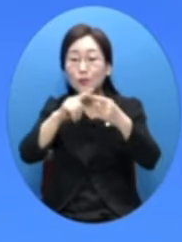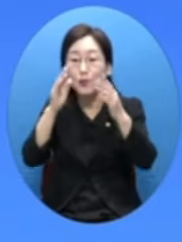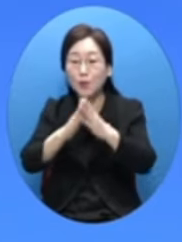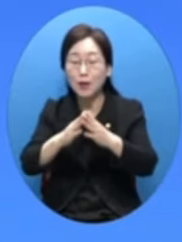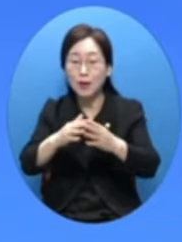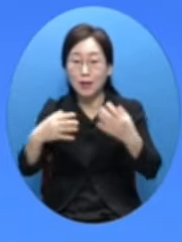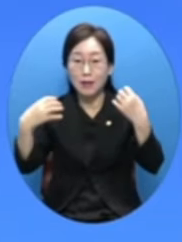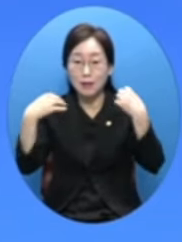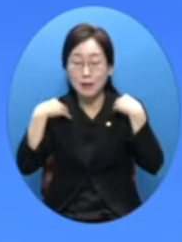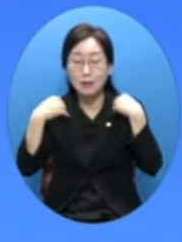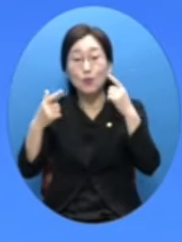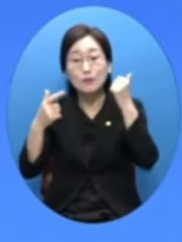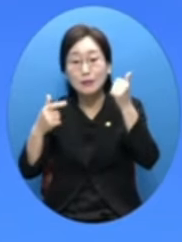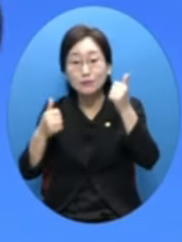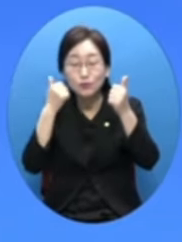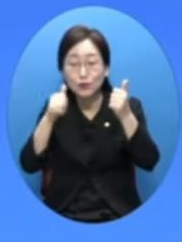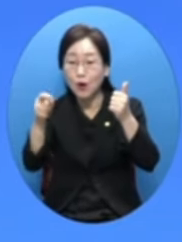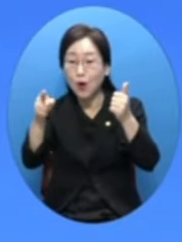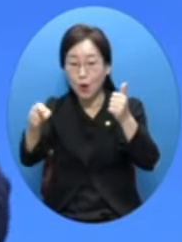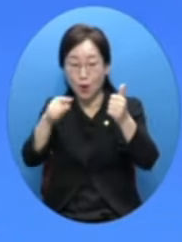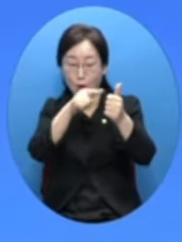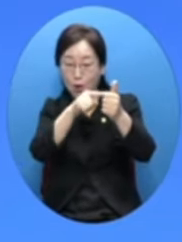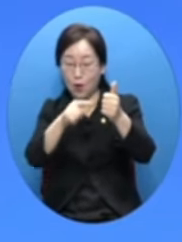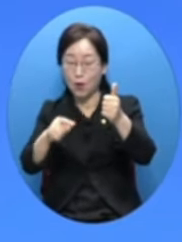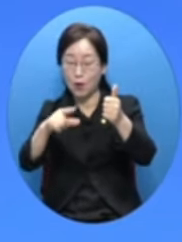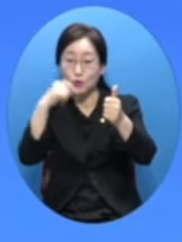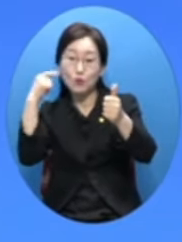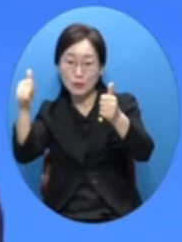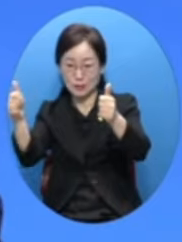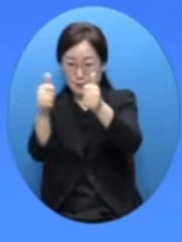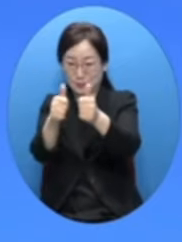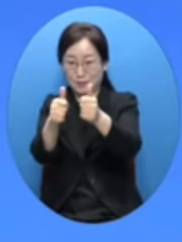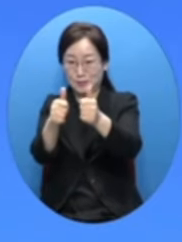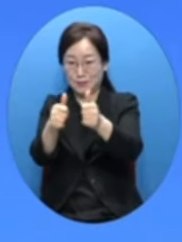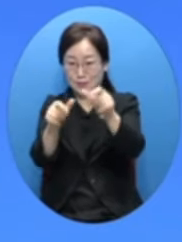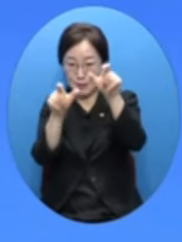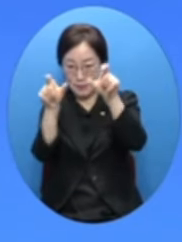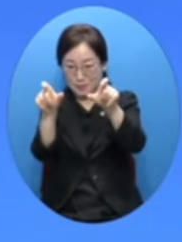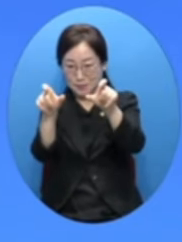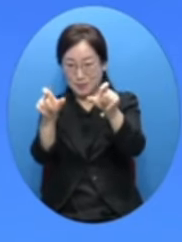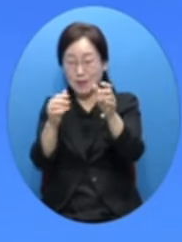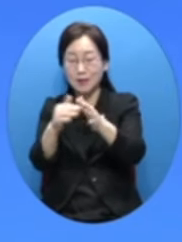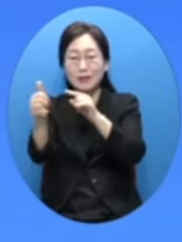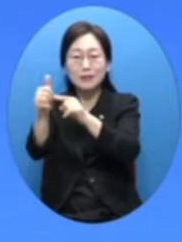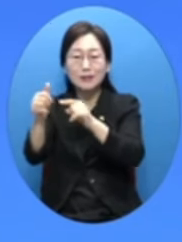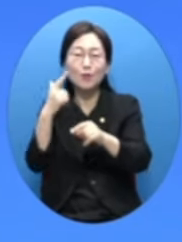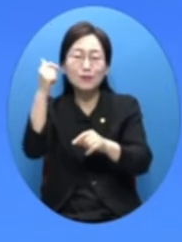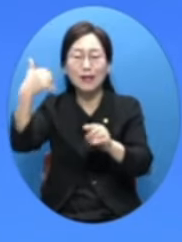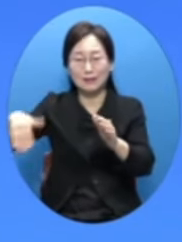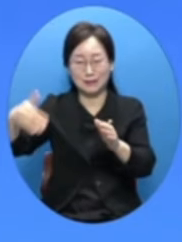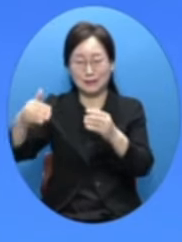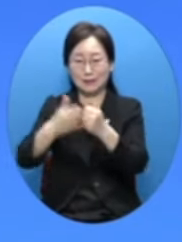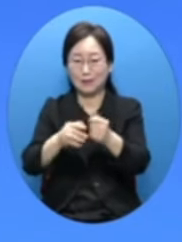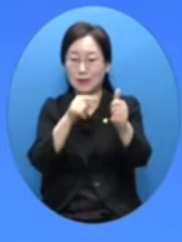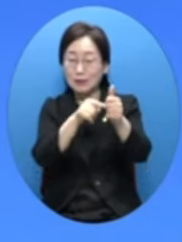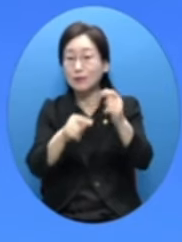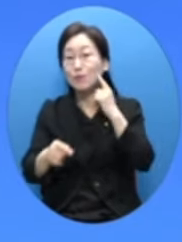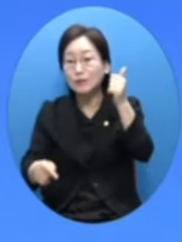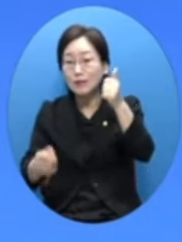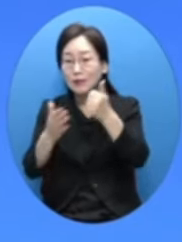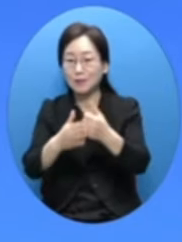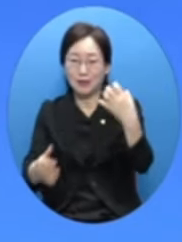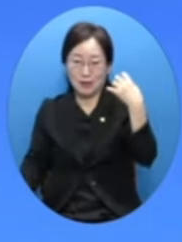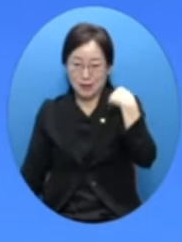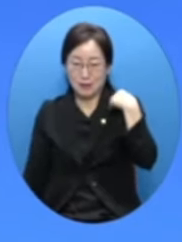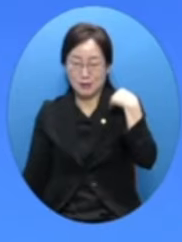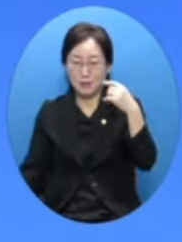허스턴 목사님과 조용희 목사님 두 사람으로 되어 있습니다. 그때는 아직 조용희 목사님이 목사 안수를 받지 못했을 때 허스턴 목사님이 담임